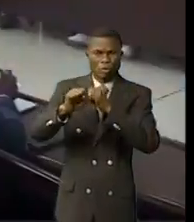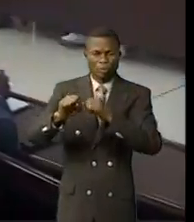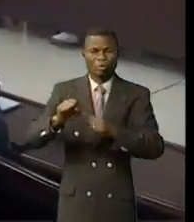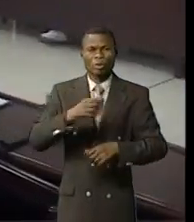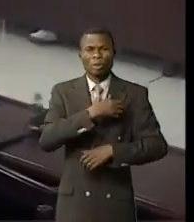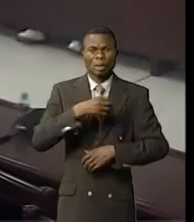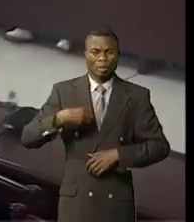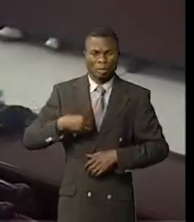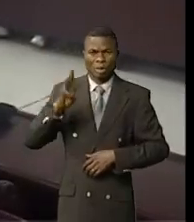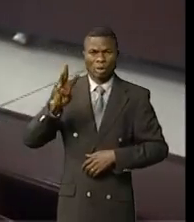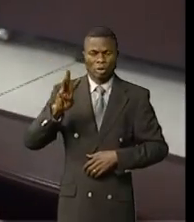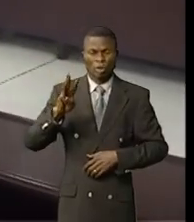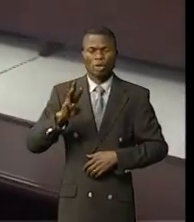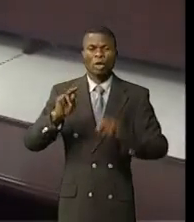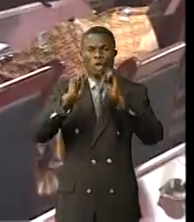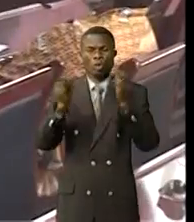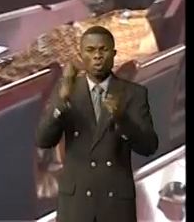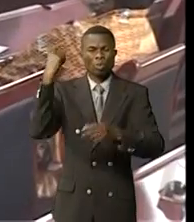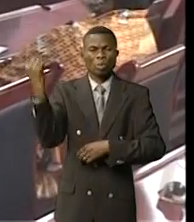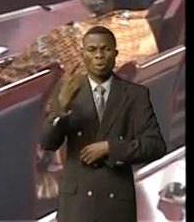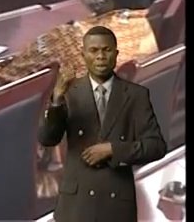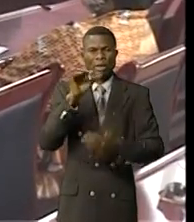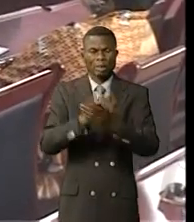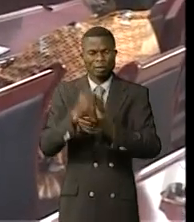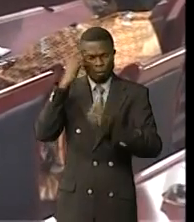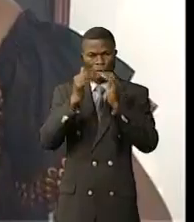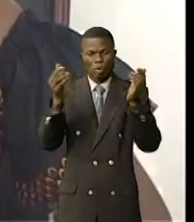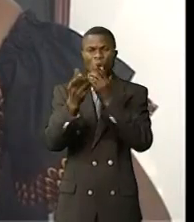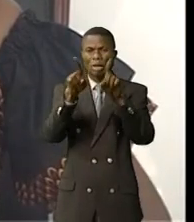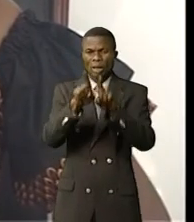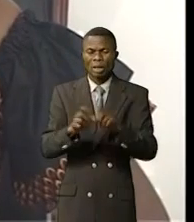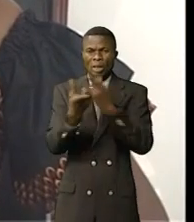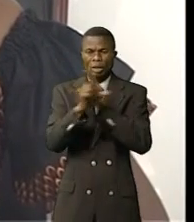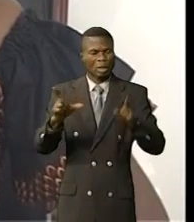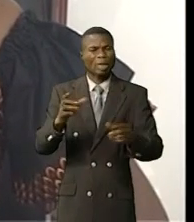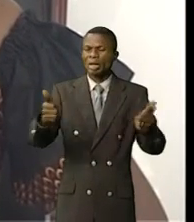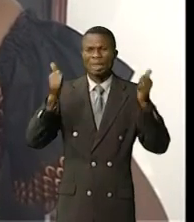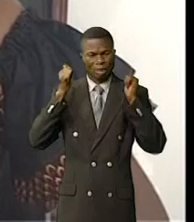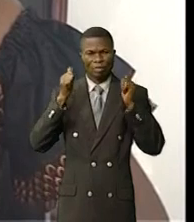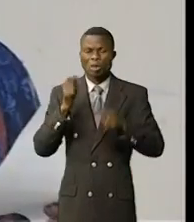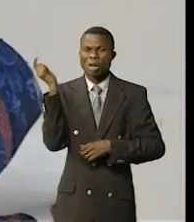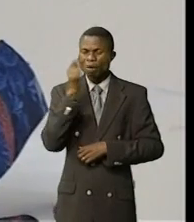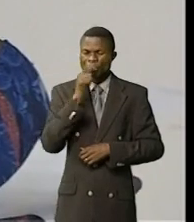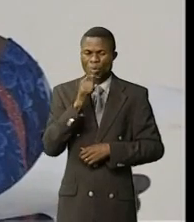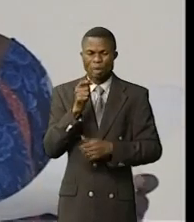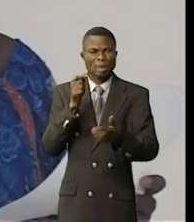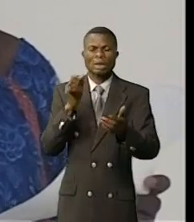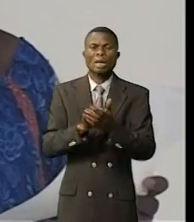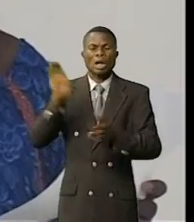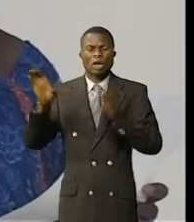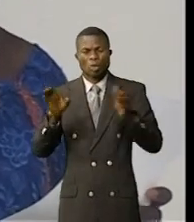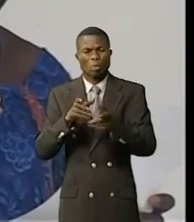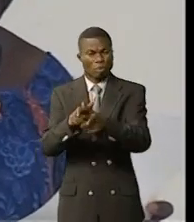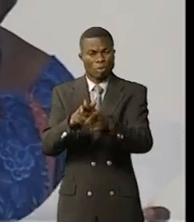Pif RDC, Ligue internationale des femmes pour la paix et liberté, pour dire non à la fabrication de ces robots